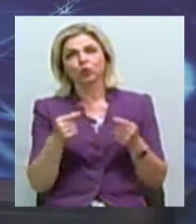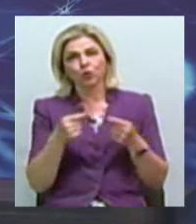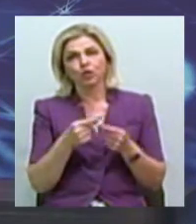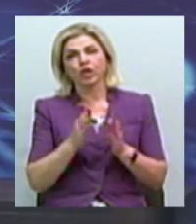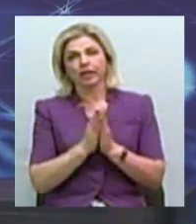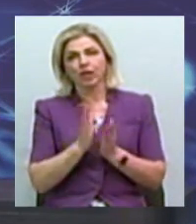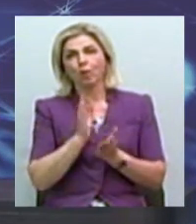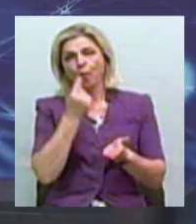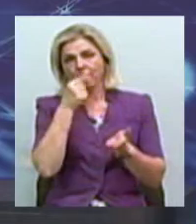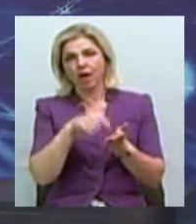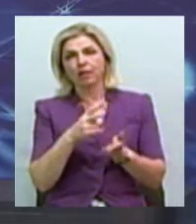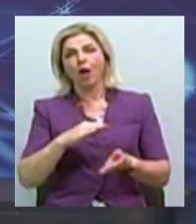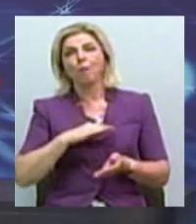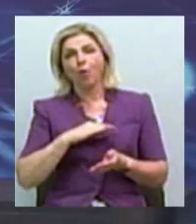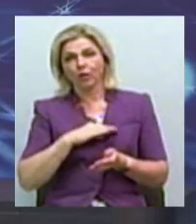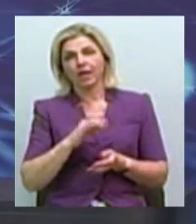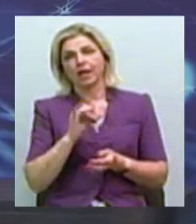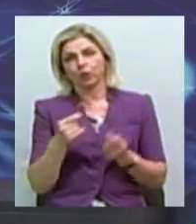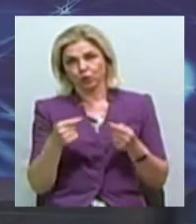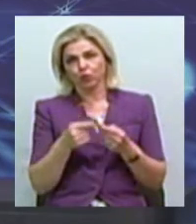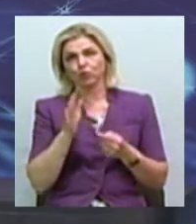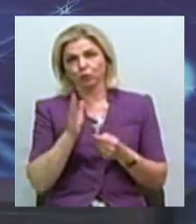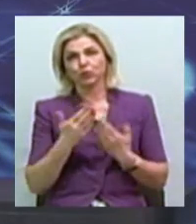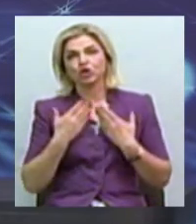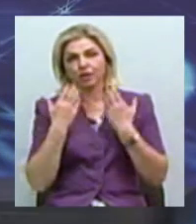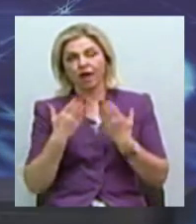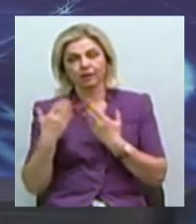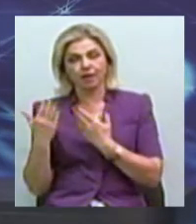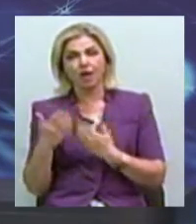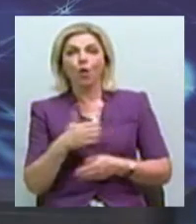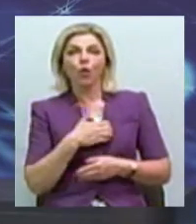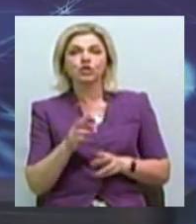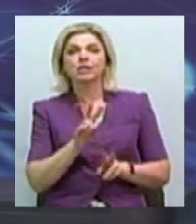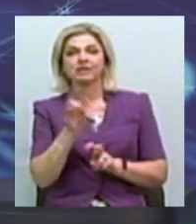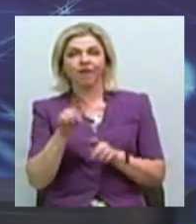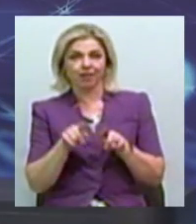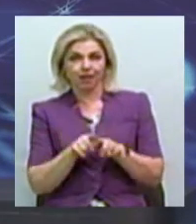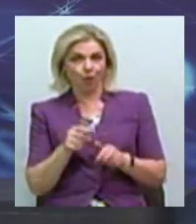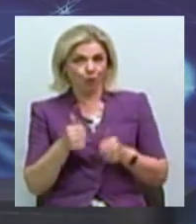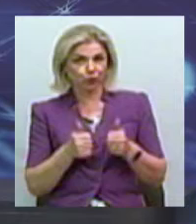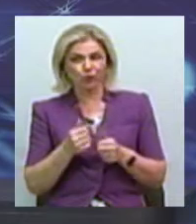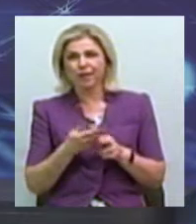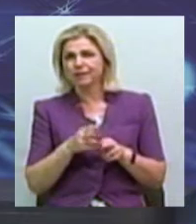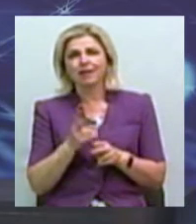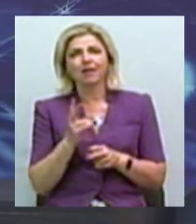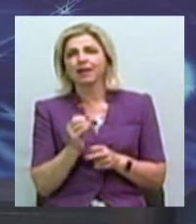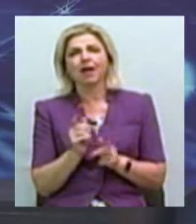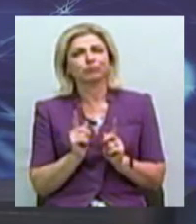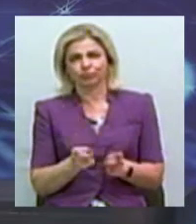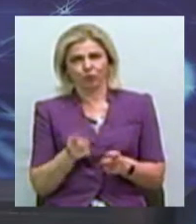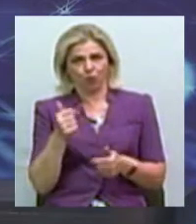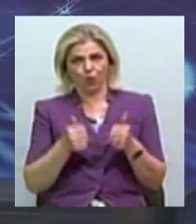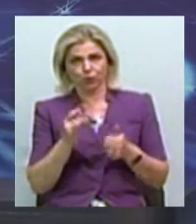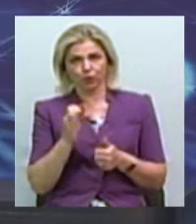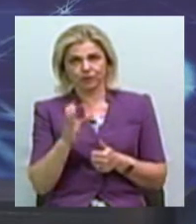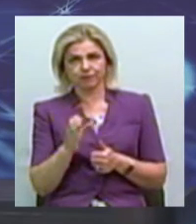будуть читати. Тобто, хоча і названо це так конкурс, але це не є в прямому розумінні конкурсу.